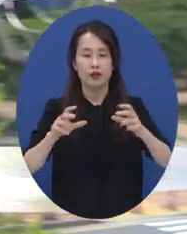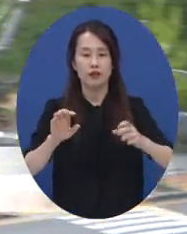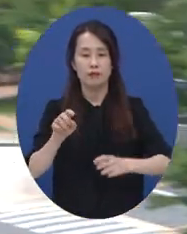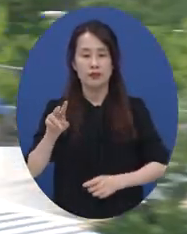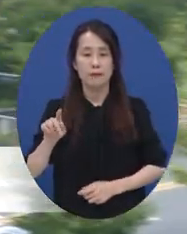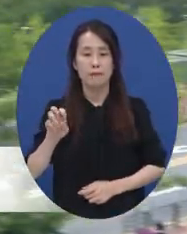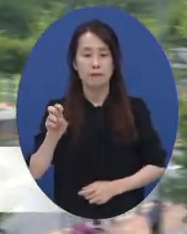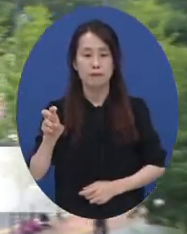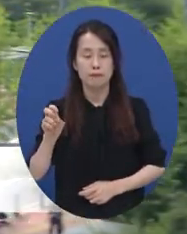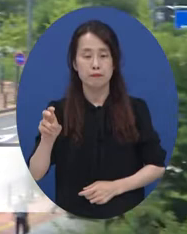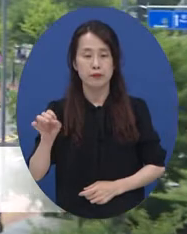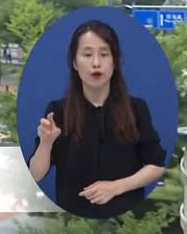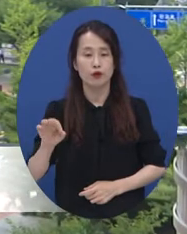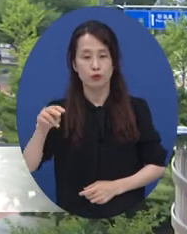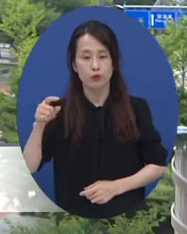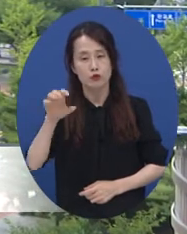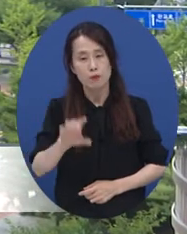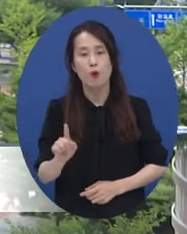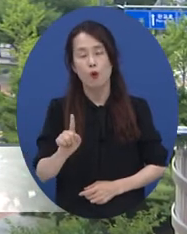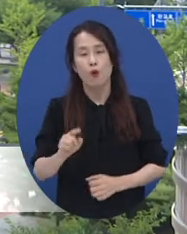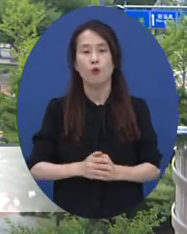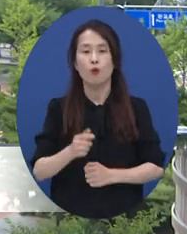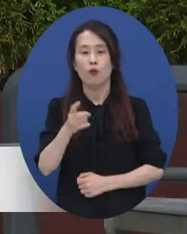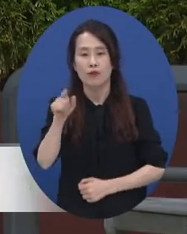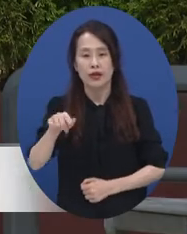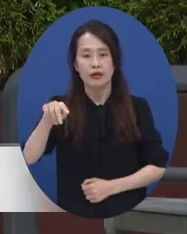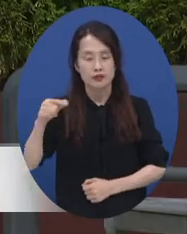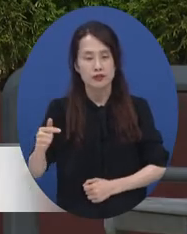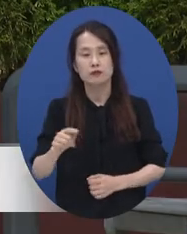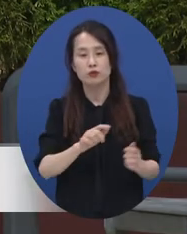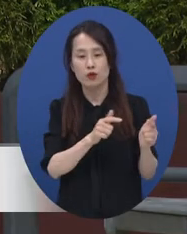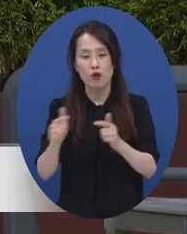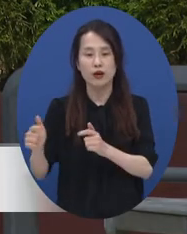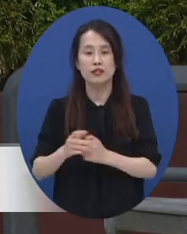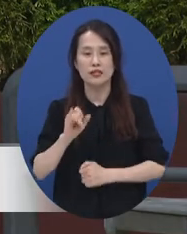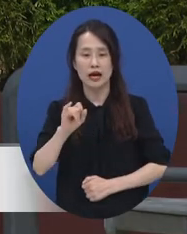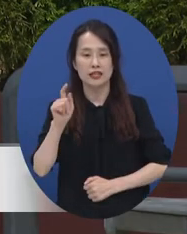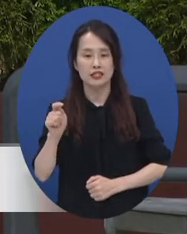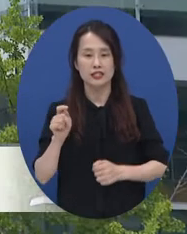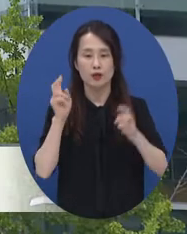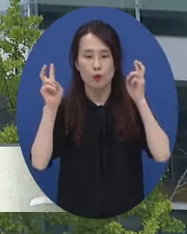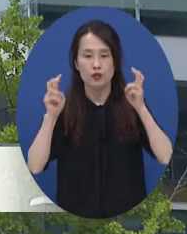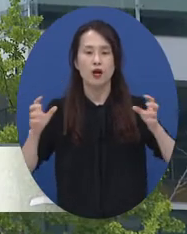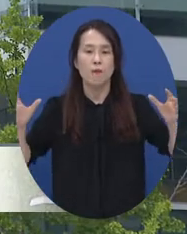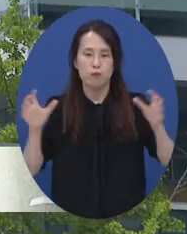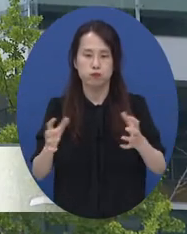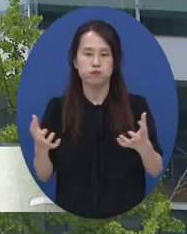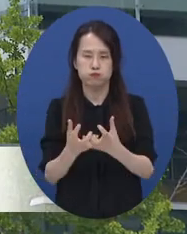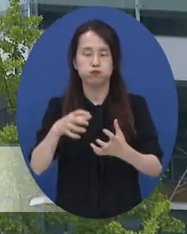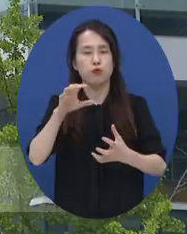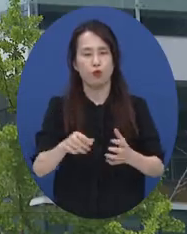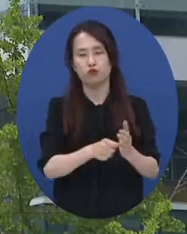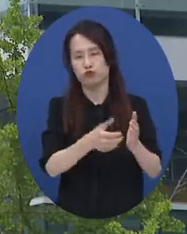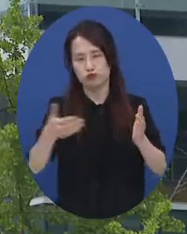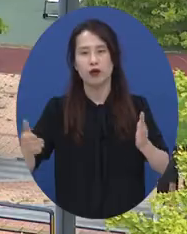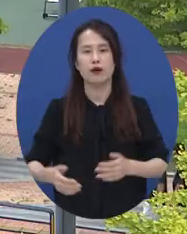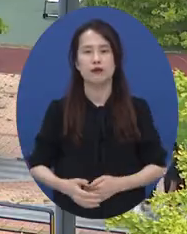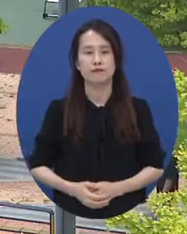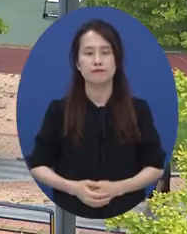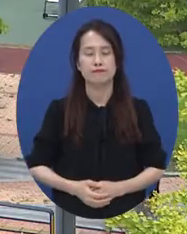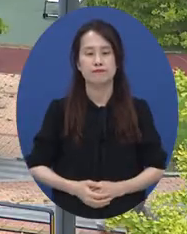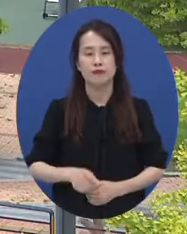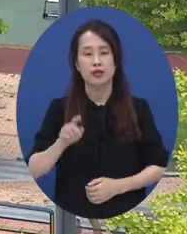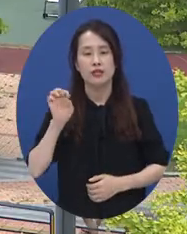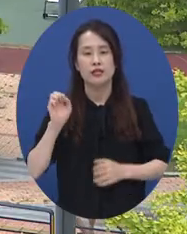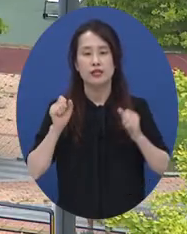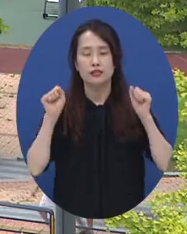일때는 대형 게임 업체인 넥슨과 네오위즈 등 1교 테크노벨리 중에서도 it 기업 밀집지역으로 통합니다 도는 이